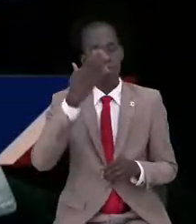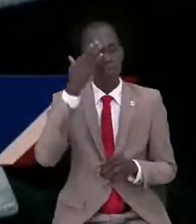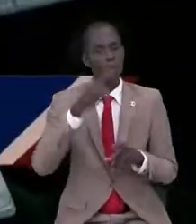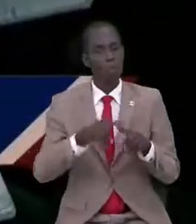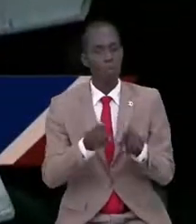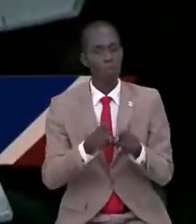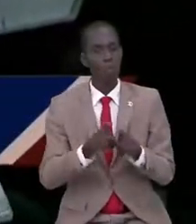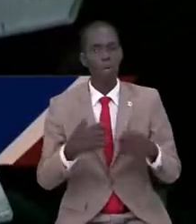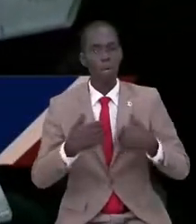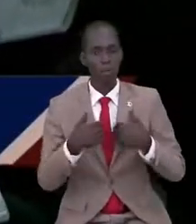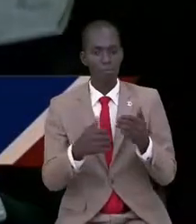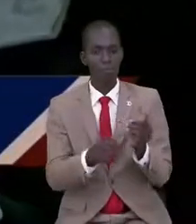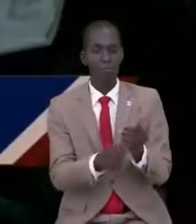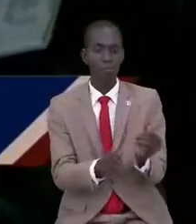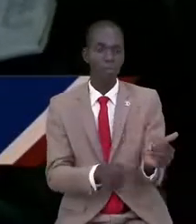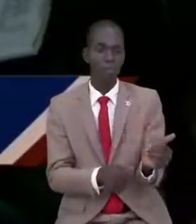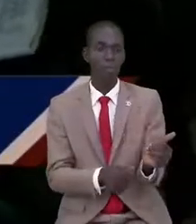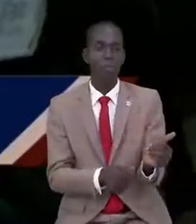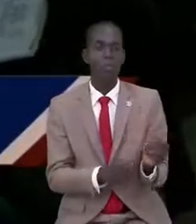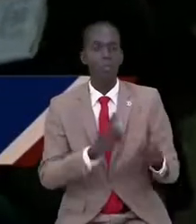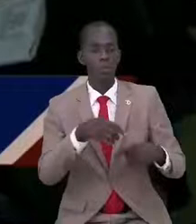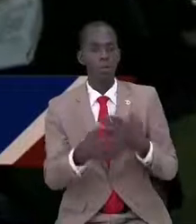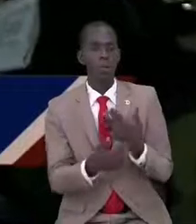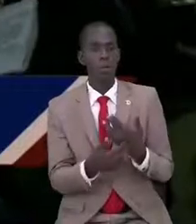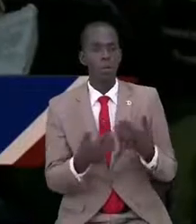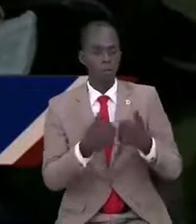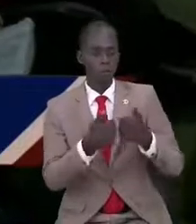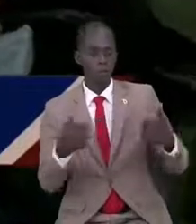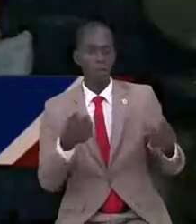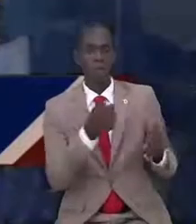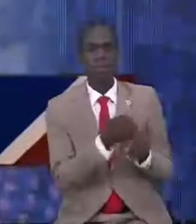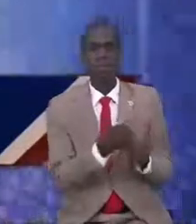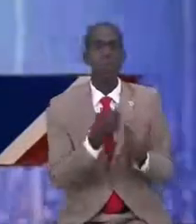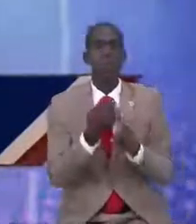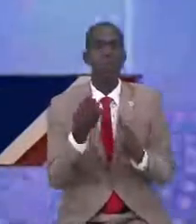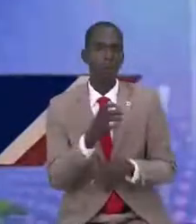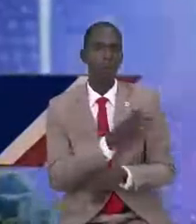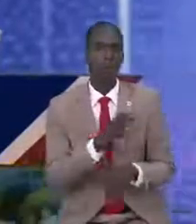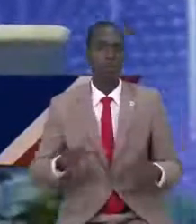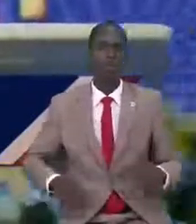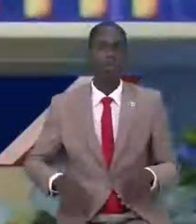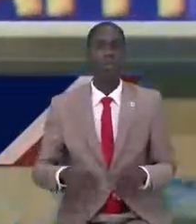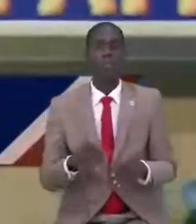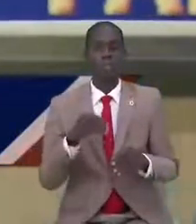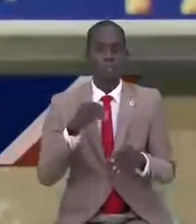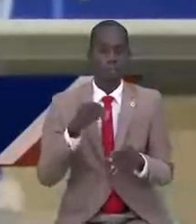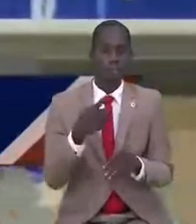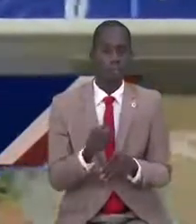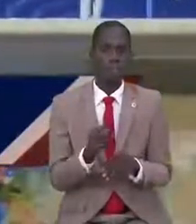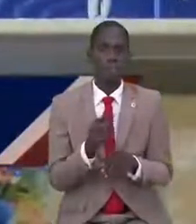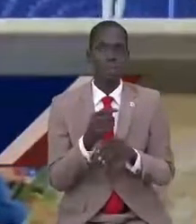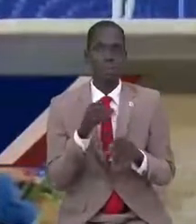déjà il est rétrograde. La personne est retournée, il s'est séparé d'avec Christ.